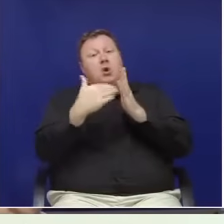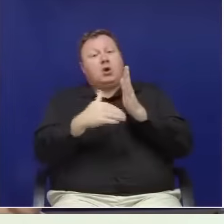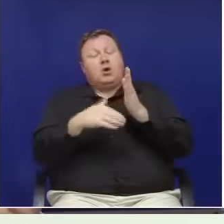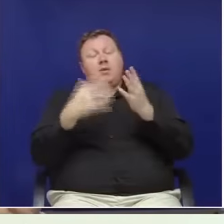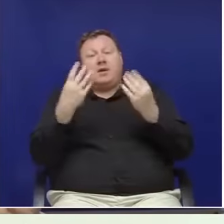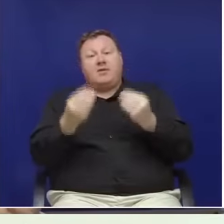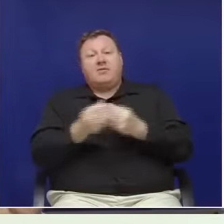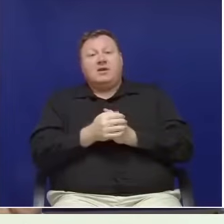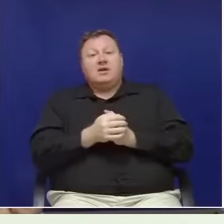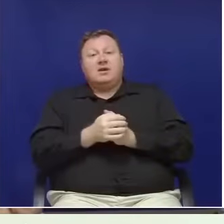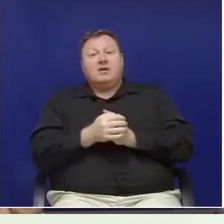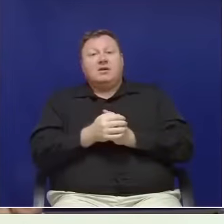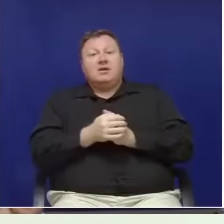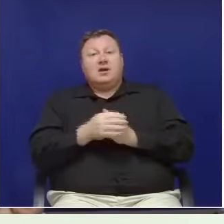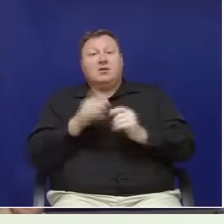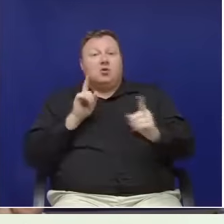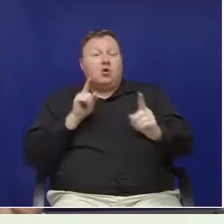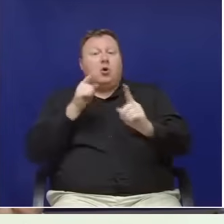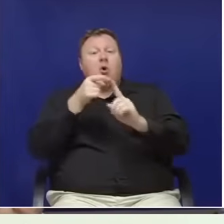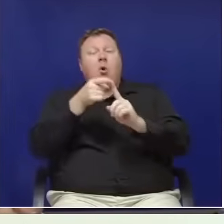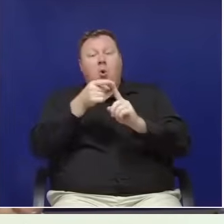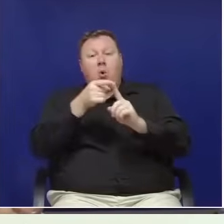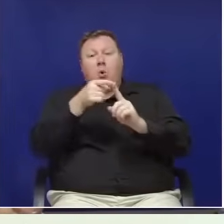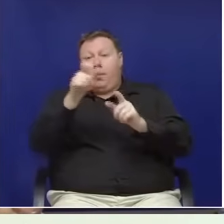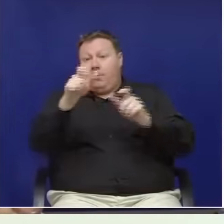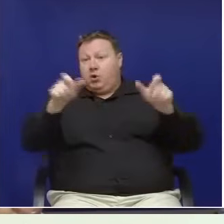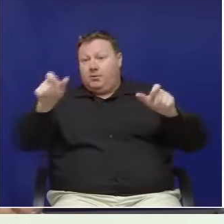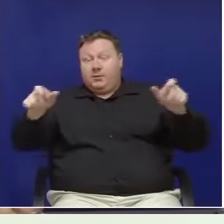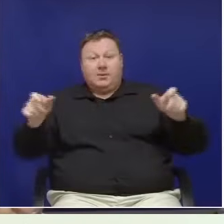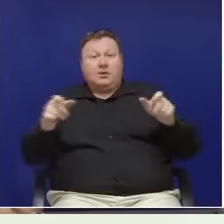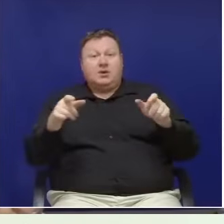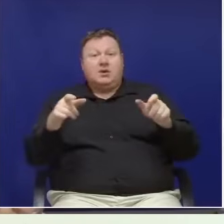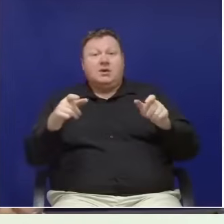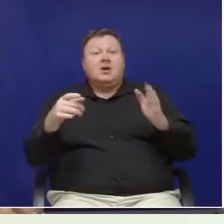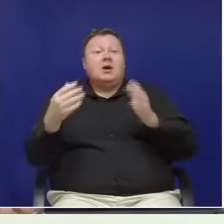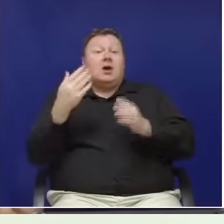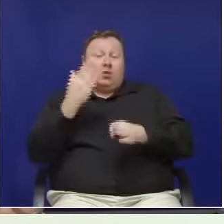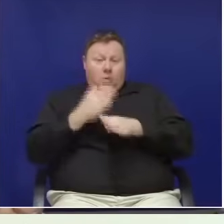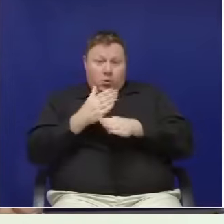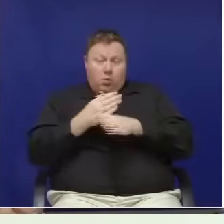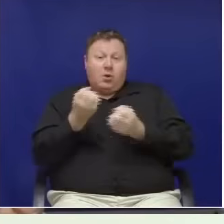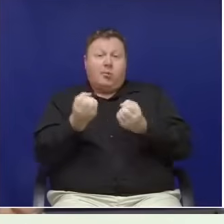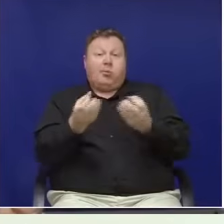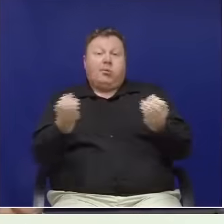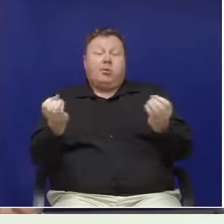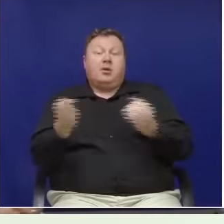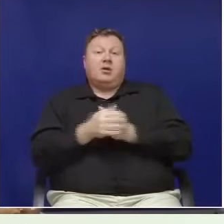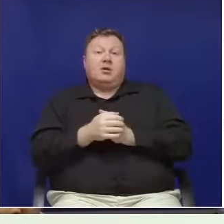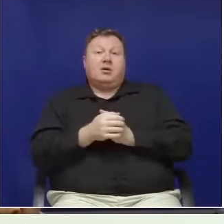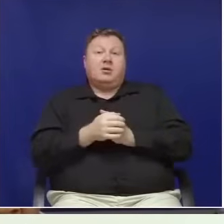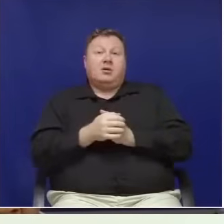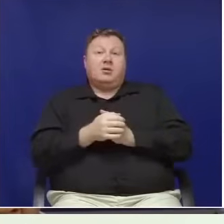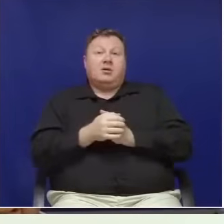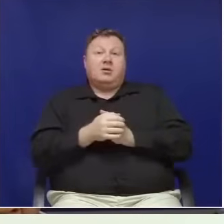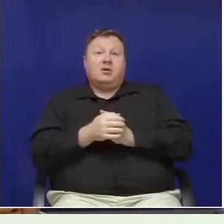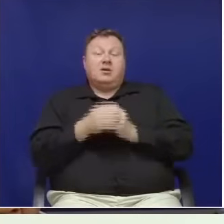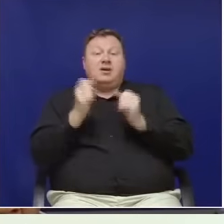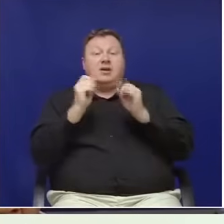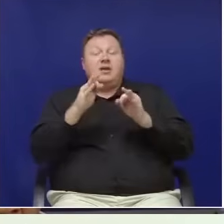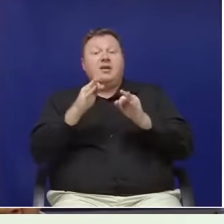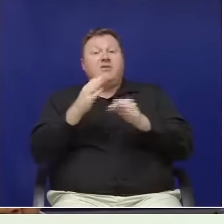hierdie kandidate by einde van die dag in diens geneem word, asook of daar vakatures is wat gevul moet word in die